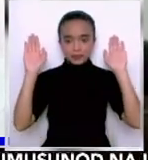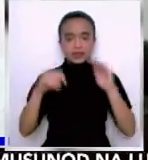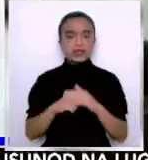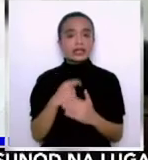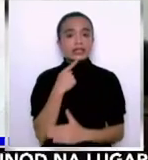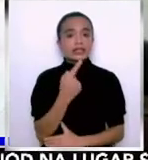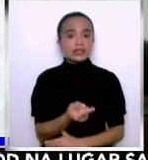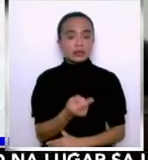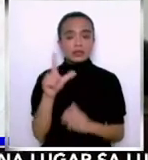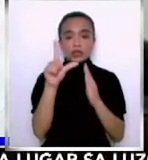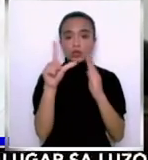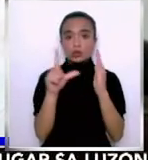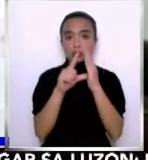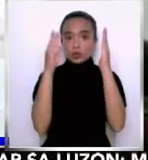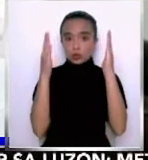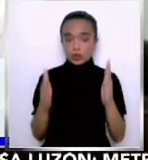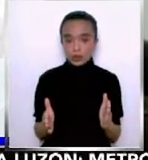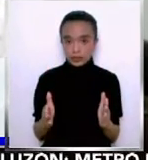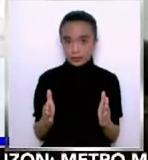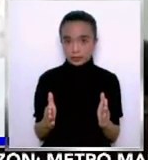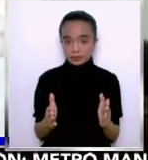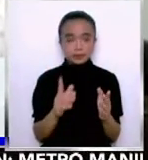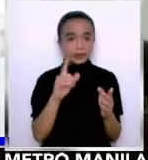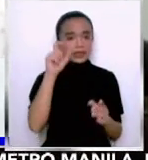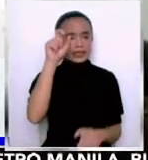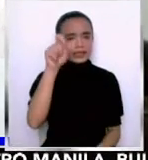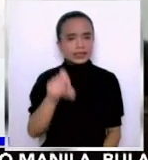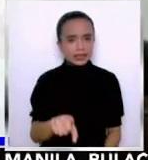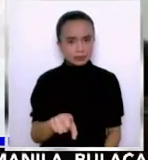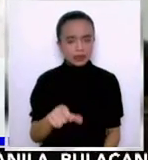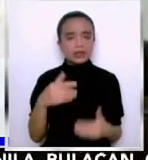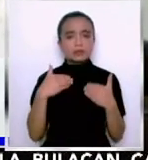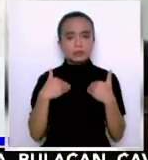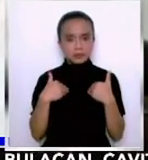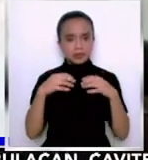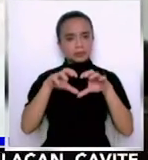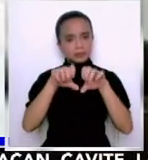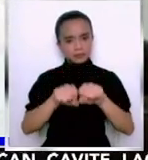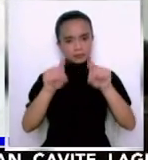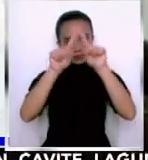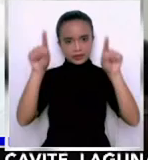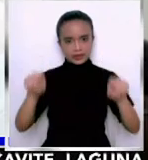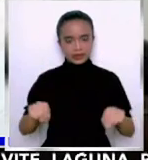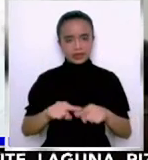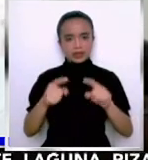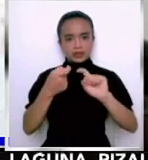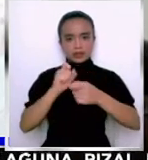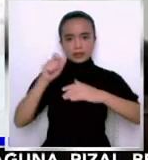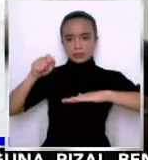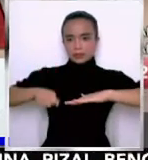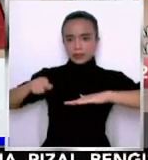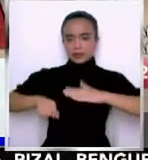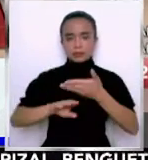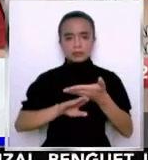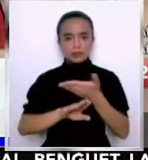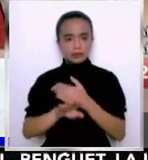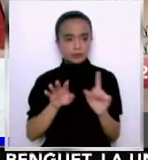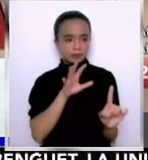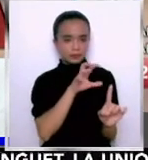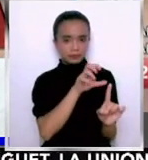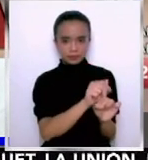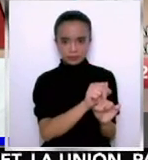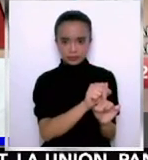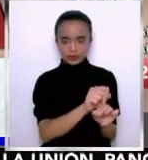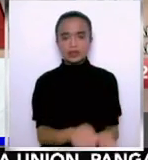abogadong nakausap namin, dapat ay may warrant of arrest mula sa husgado bago mang aresto. May